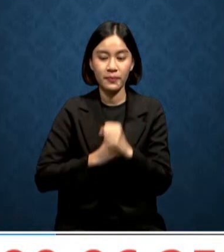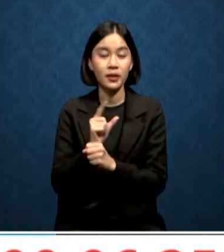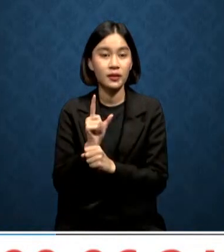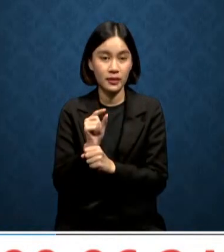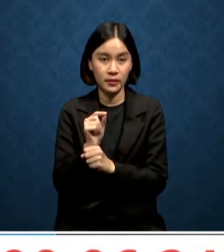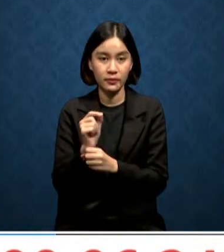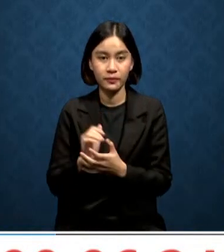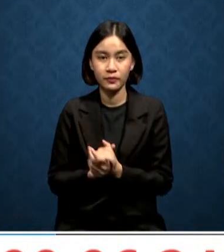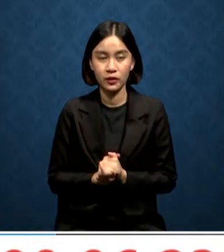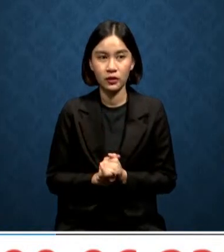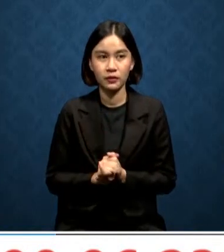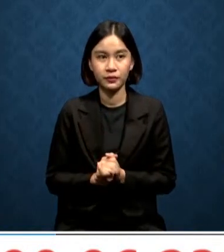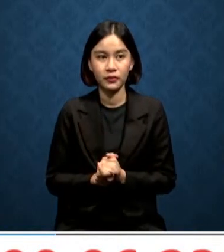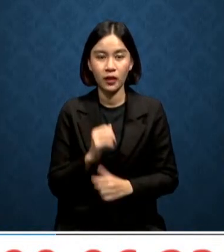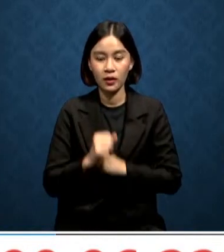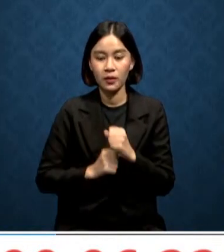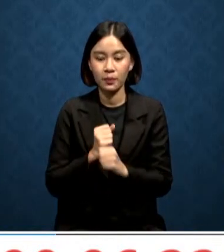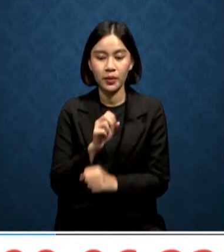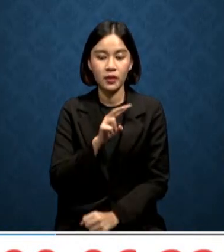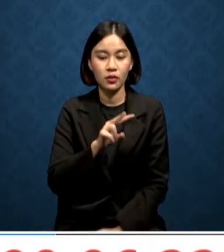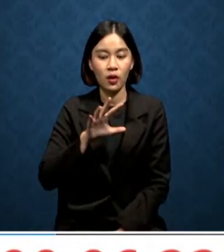ะครับปี